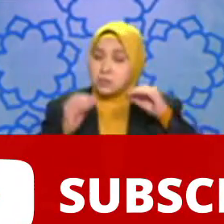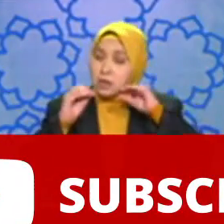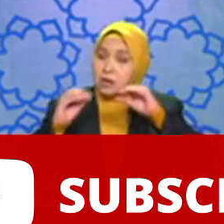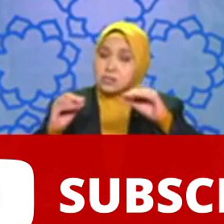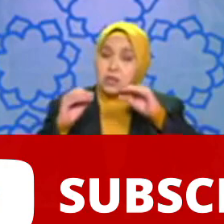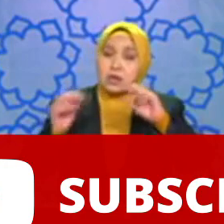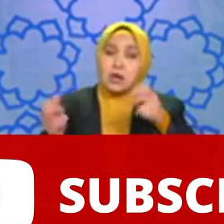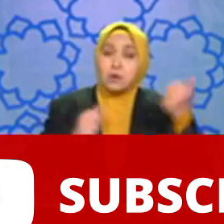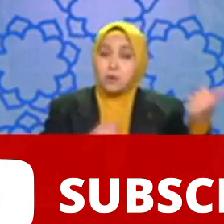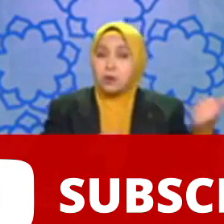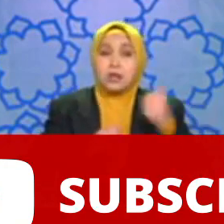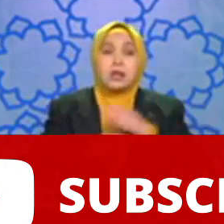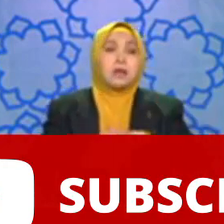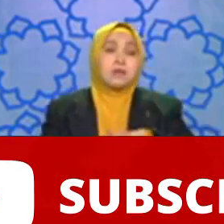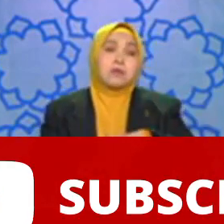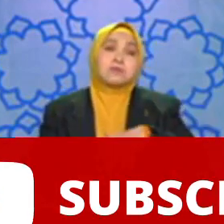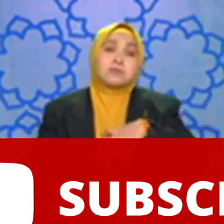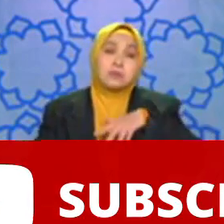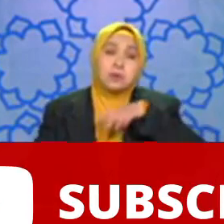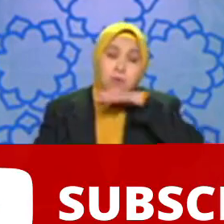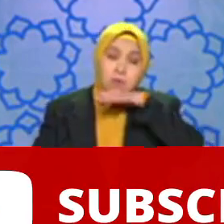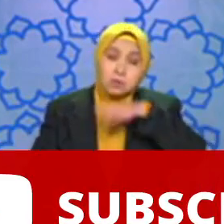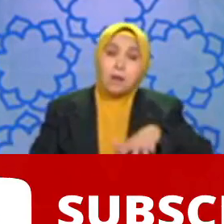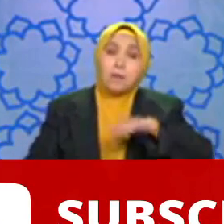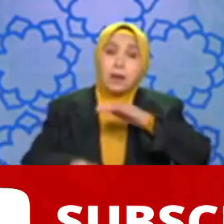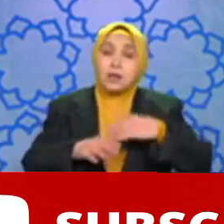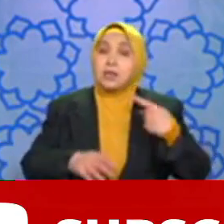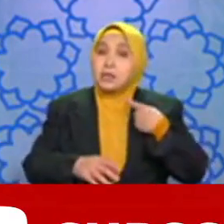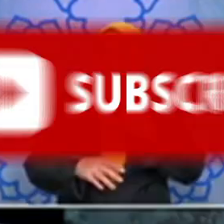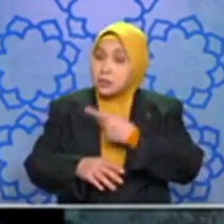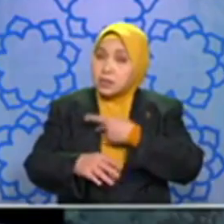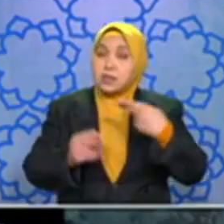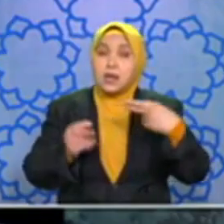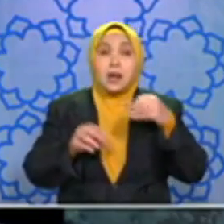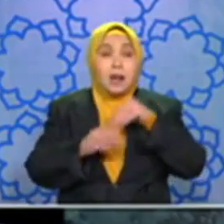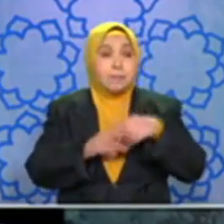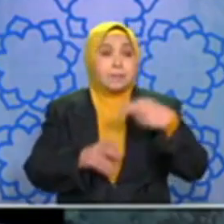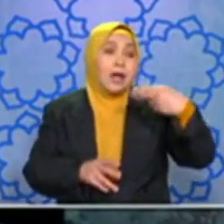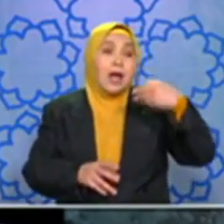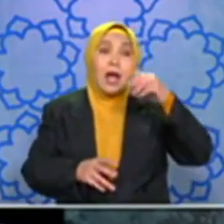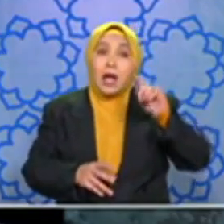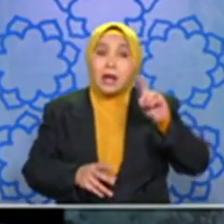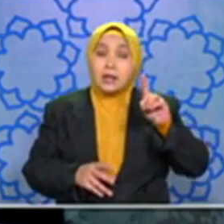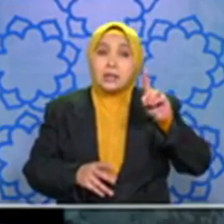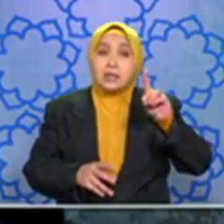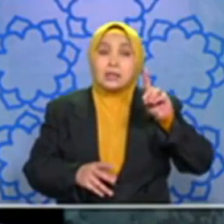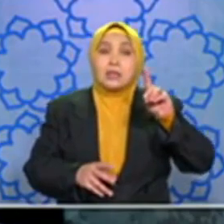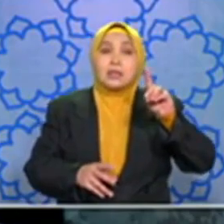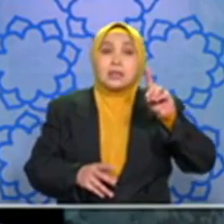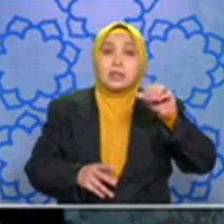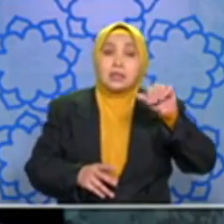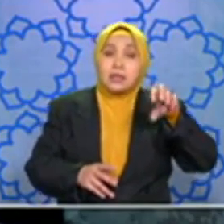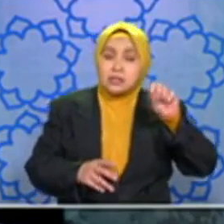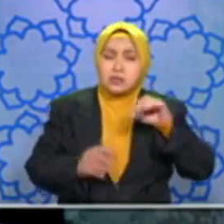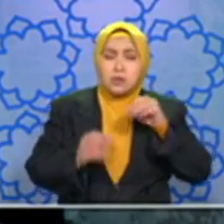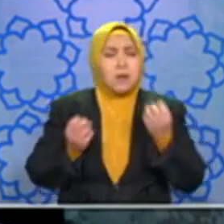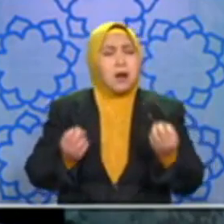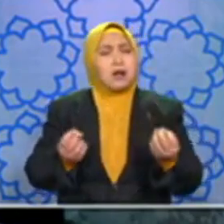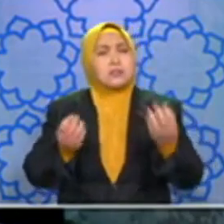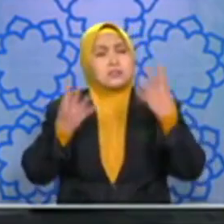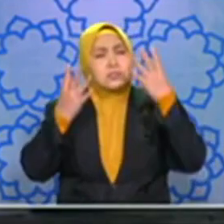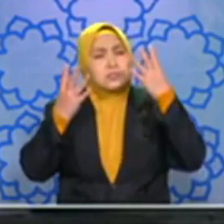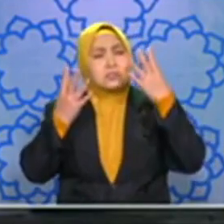oleh baginda Nabi sallallahu alaihi wasallam kepada kita dalam hadis-hadis baginda. Dan saya lihat Safas dalam komen-komen tadi, ramai sekali